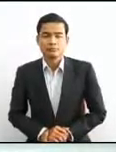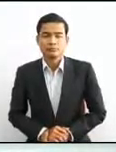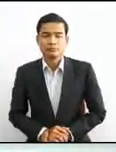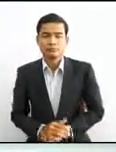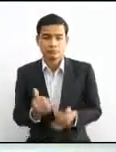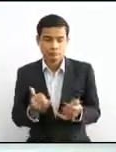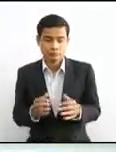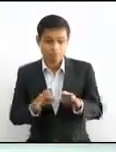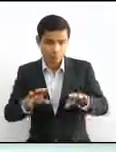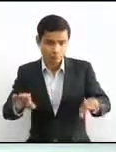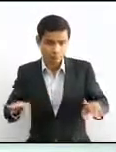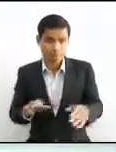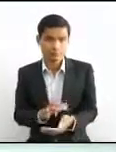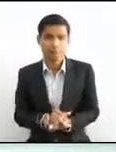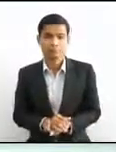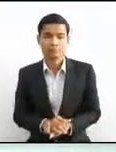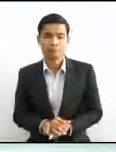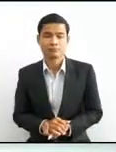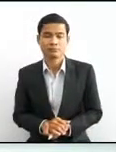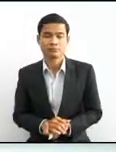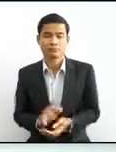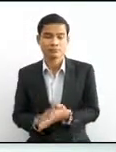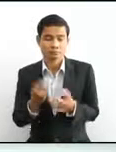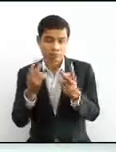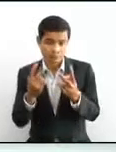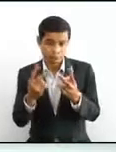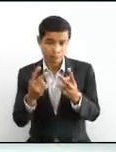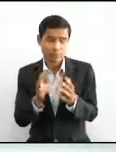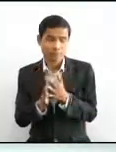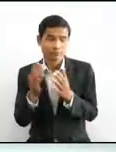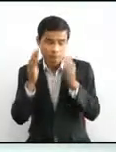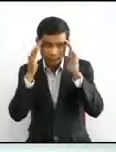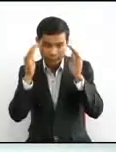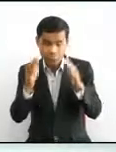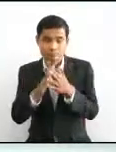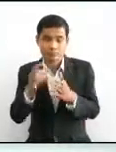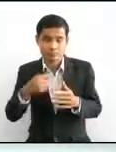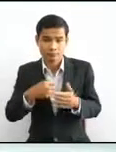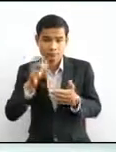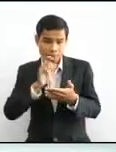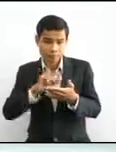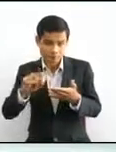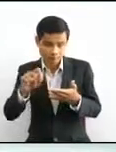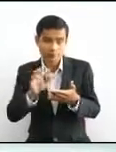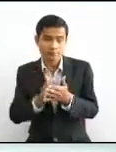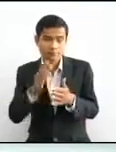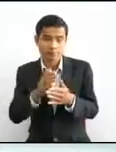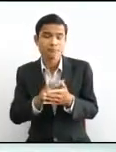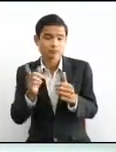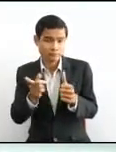Chà, con tự ạc ní á. Chàng sẽ đáp nè cừu. Chà, chì nè sẽ xây ai con. chà môn